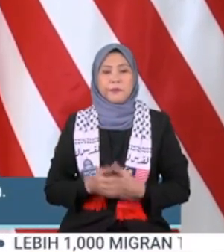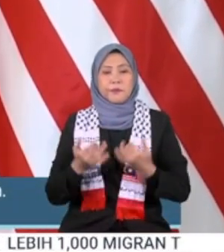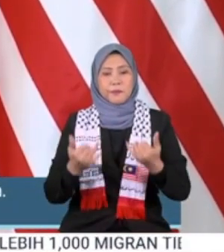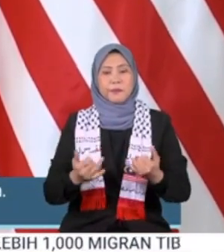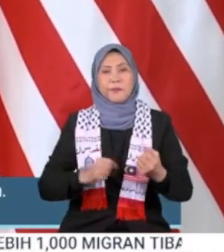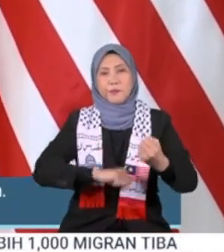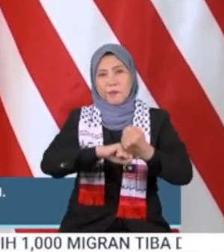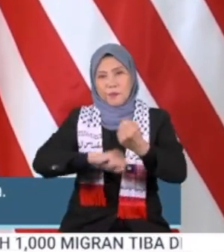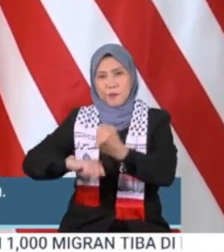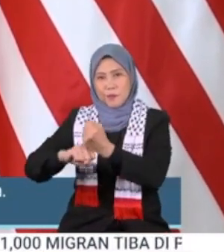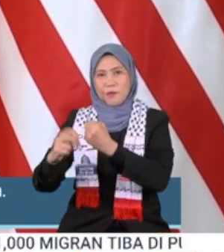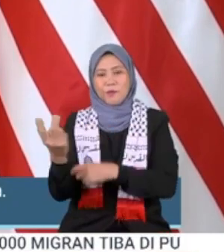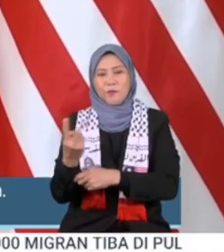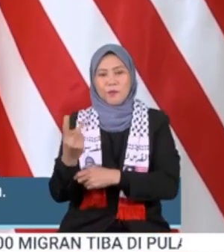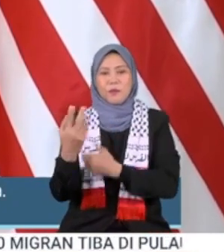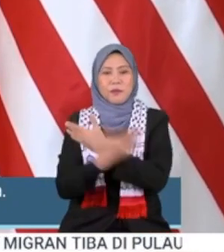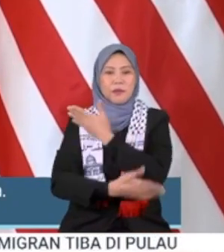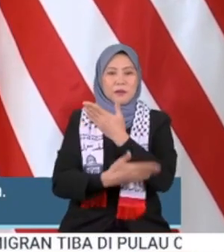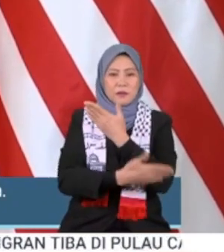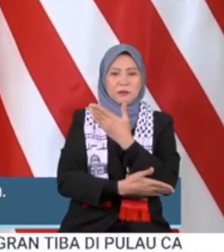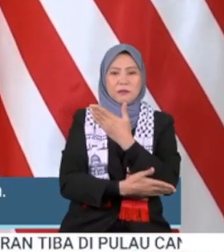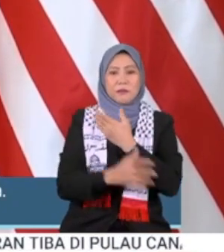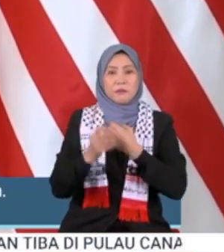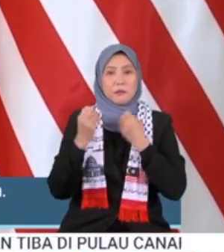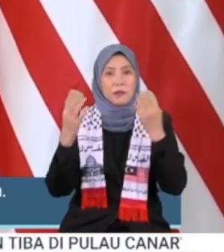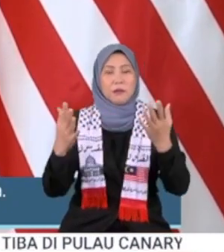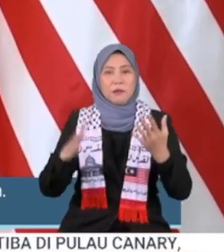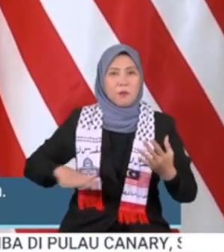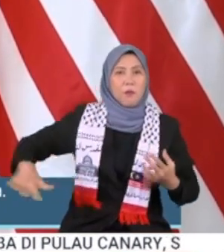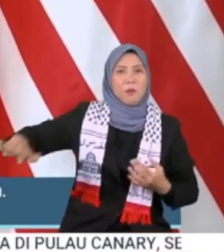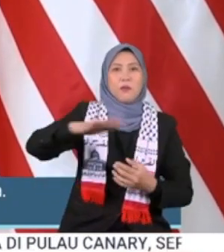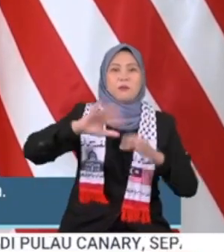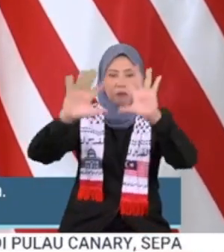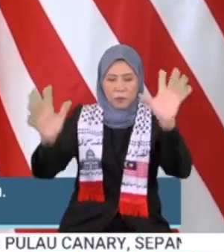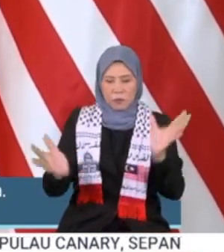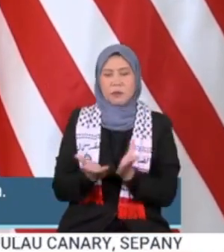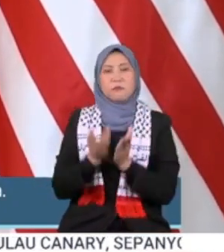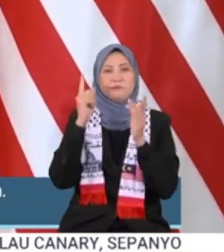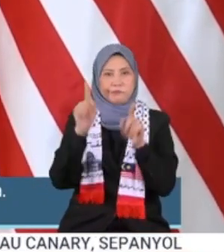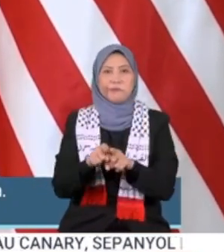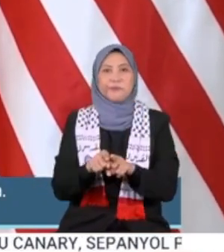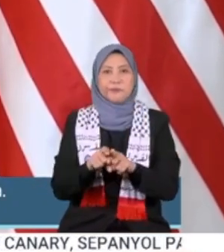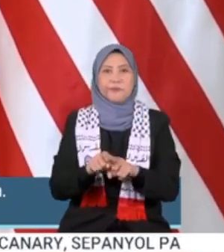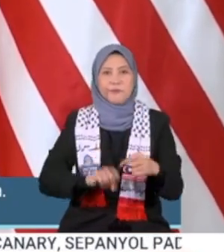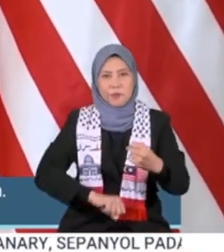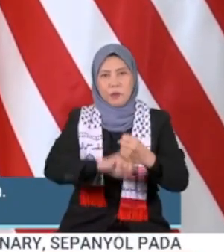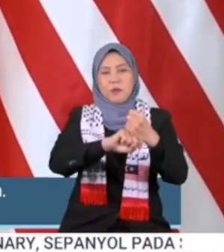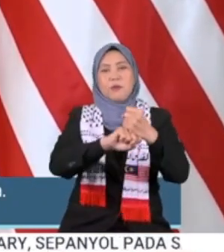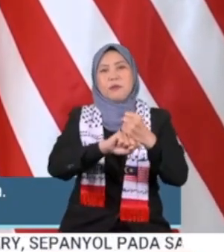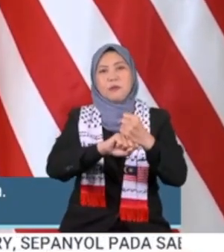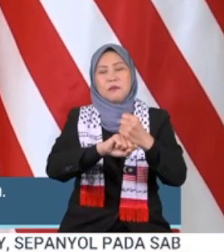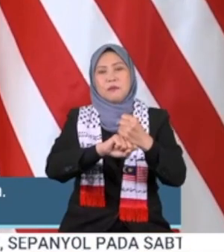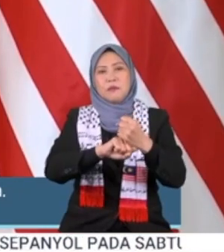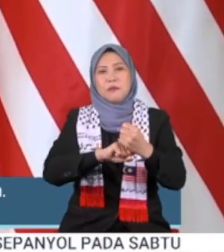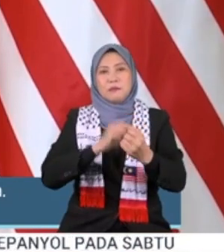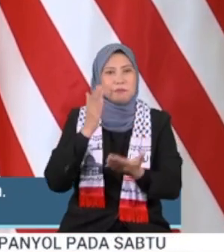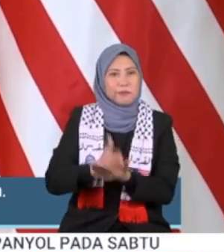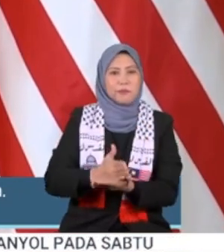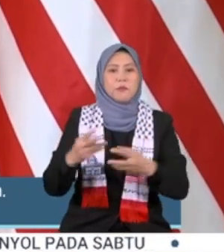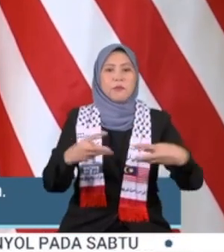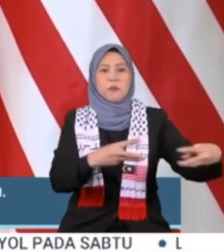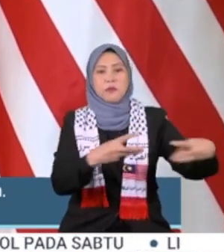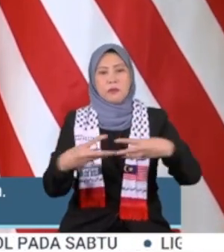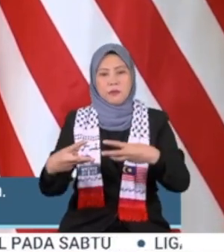by both countries majority countries of the world we take of much stronger position